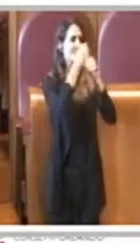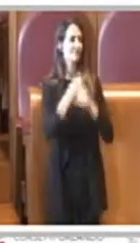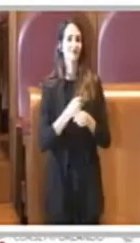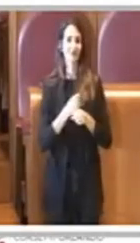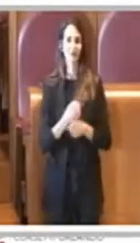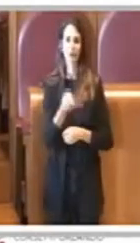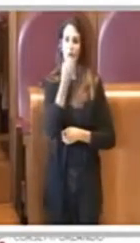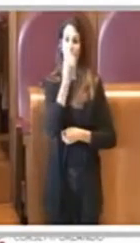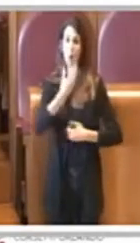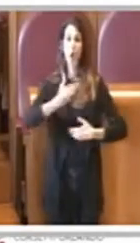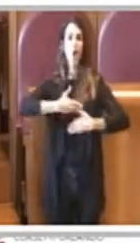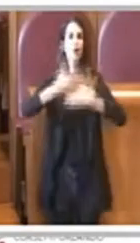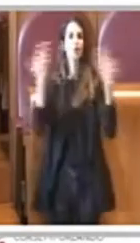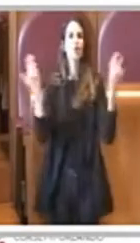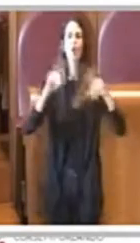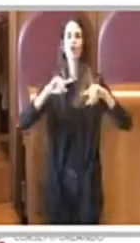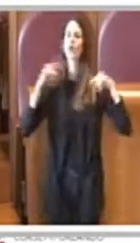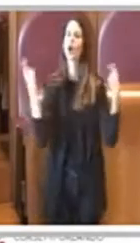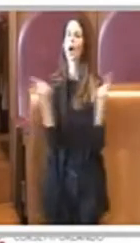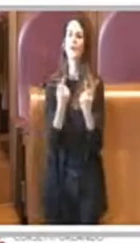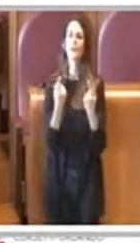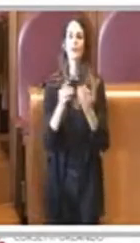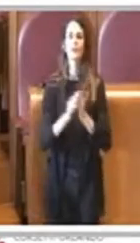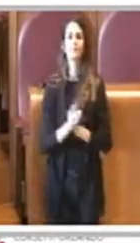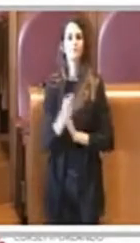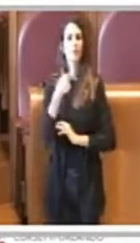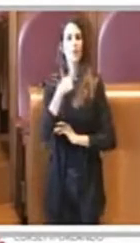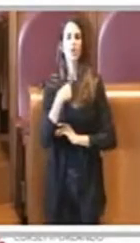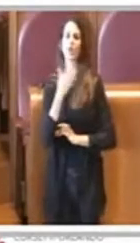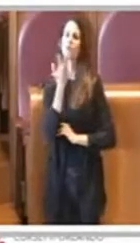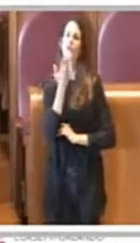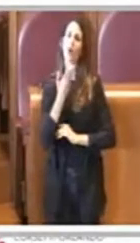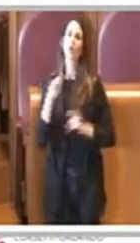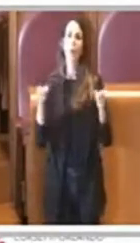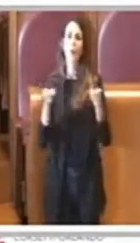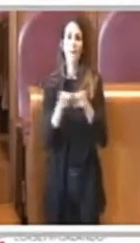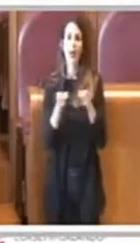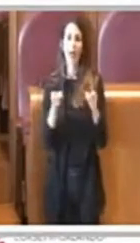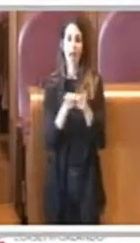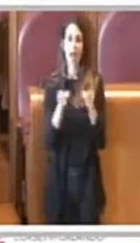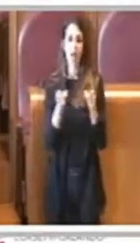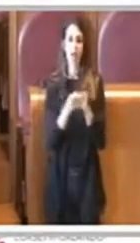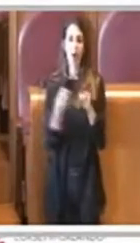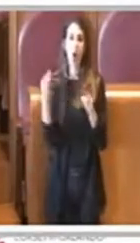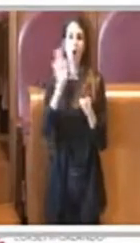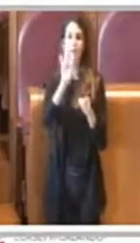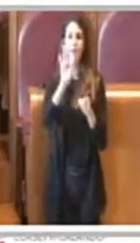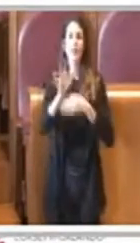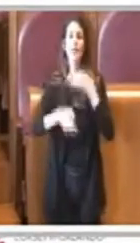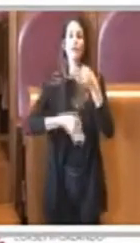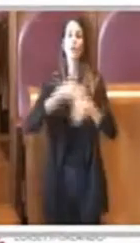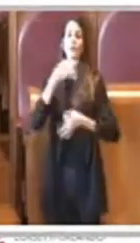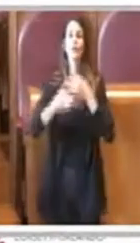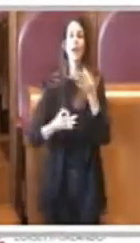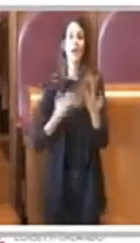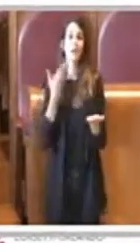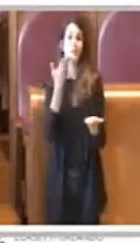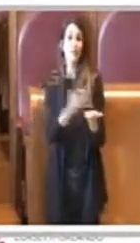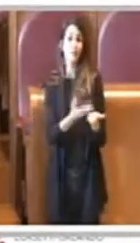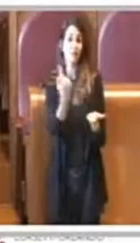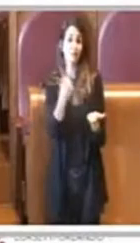Buongiorno a tutti, intervengo molto rapidamente per illustrare questa proposta che abbiamo